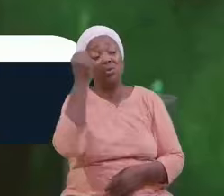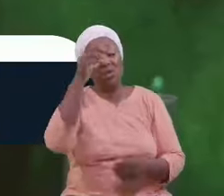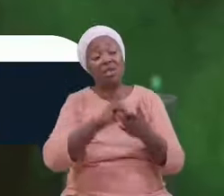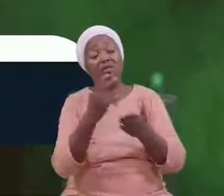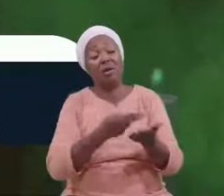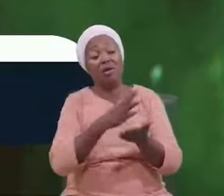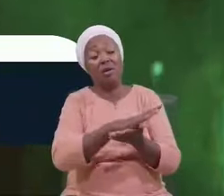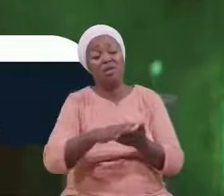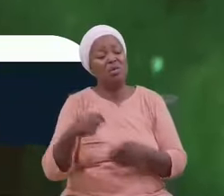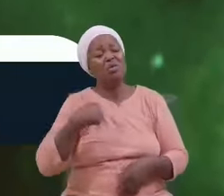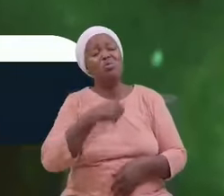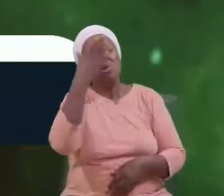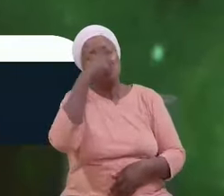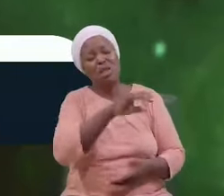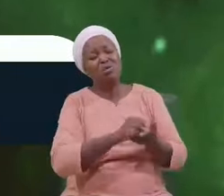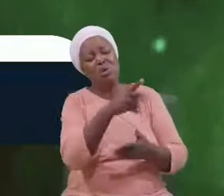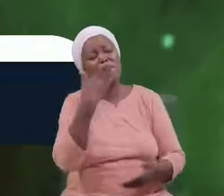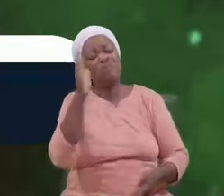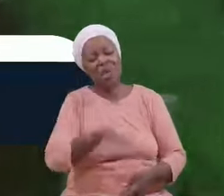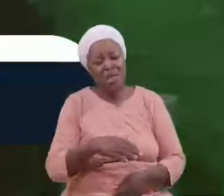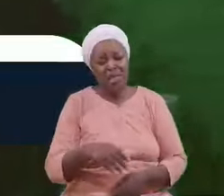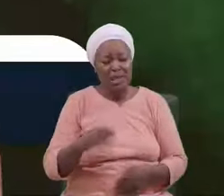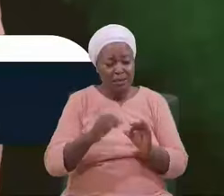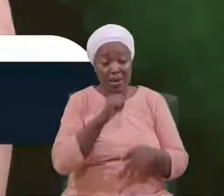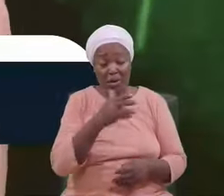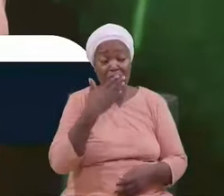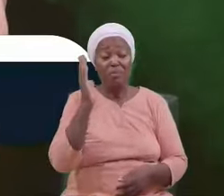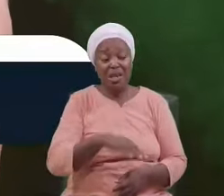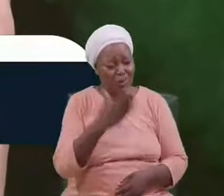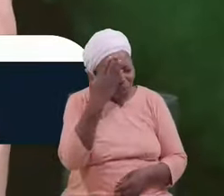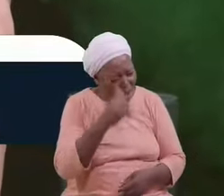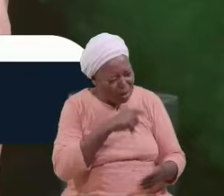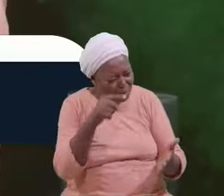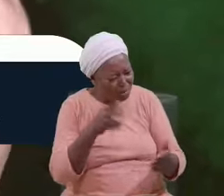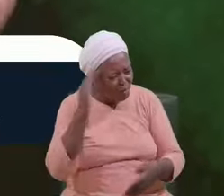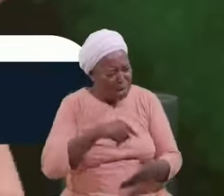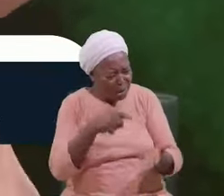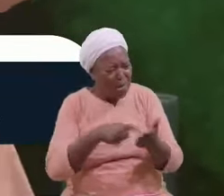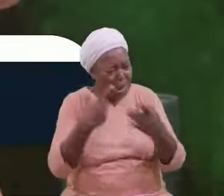savons que tu es mauvais. Si tu n'étais pas mauvais, pourquoi ces choses